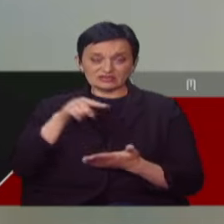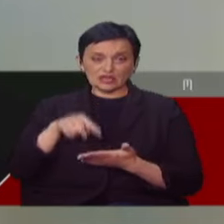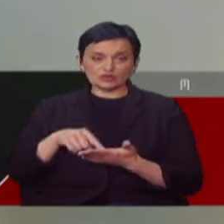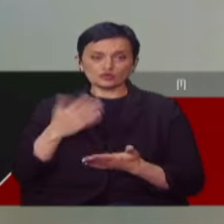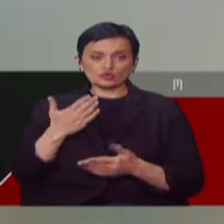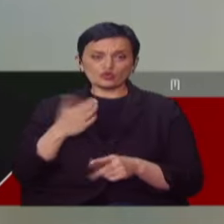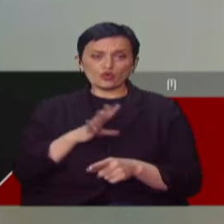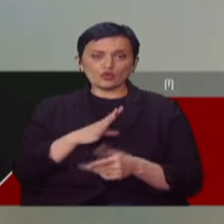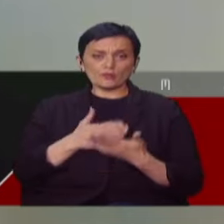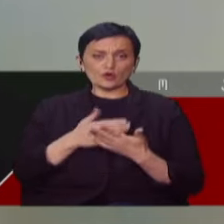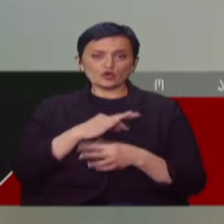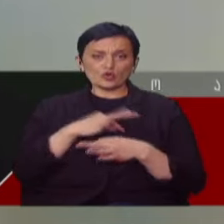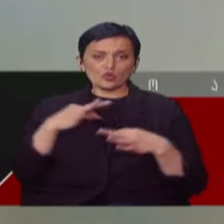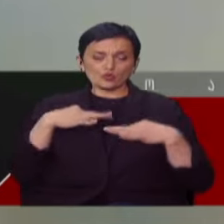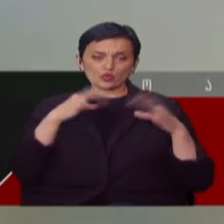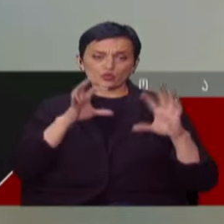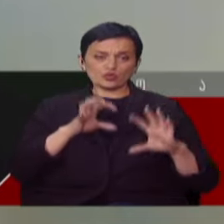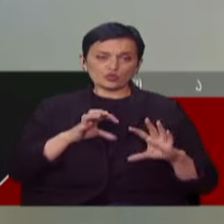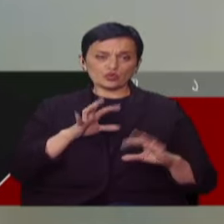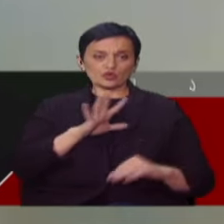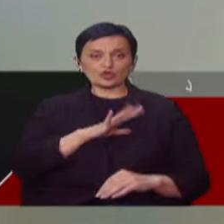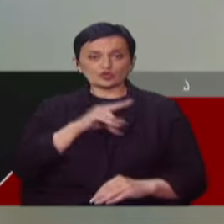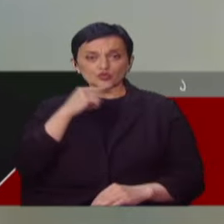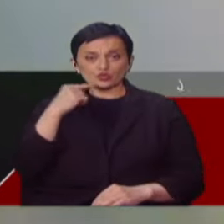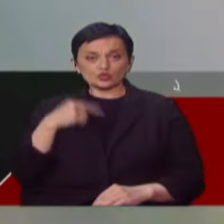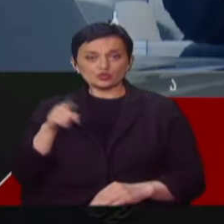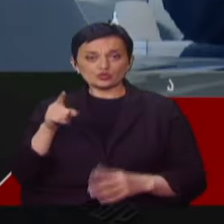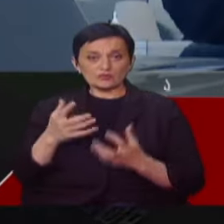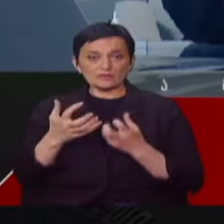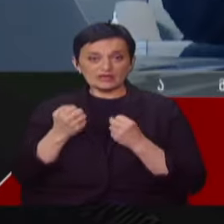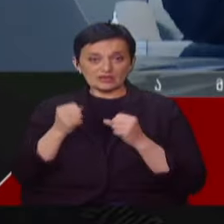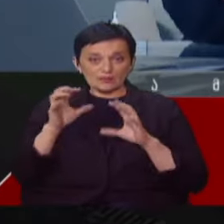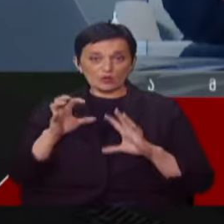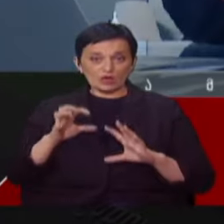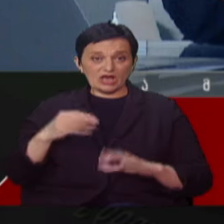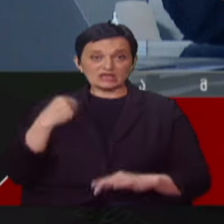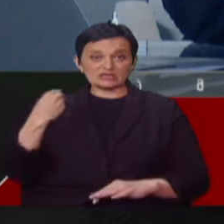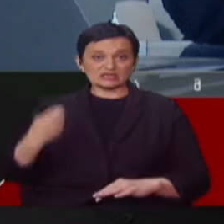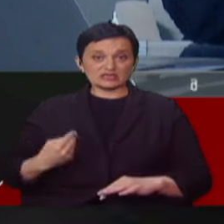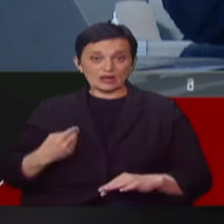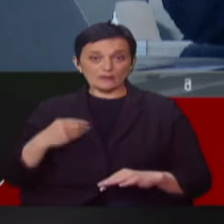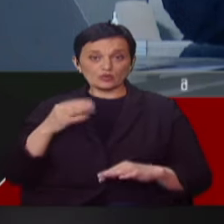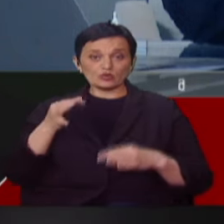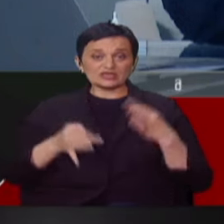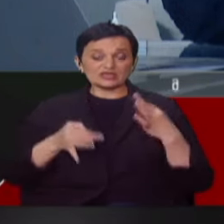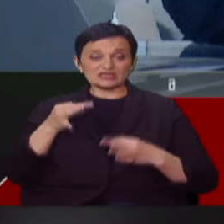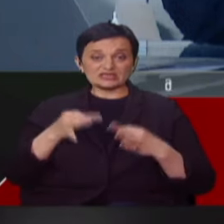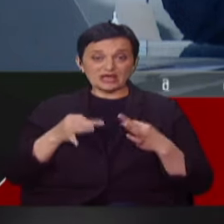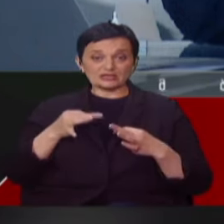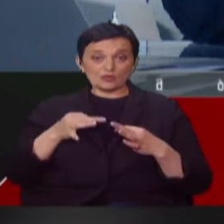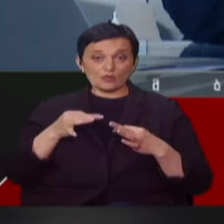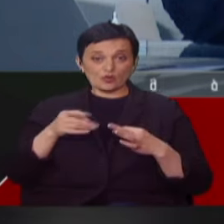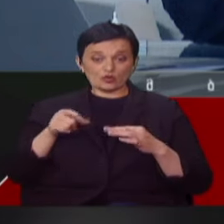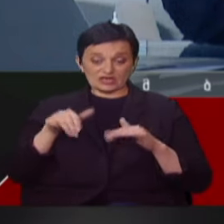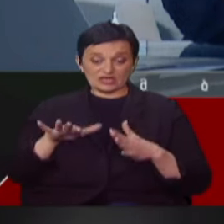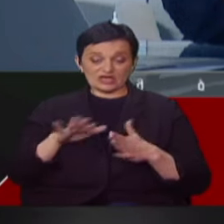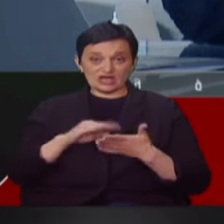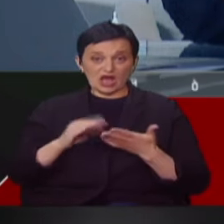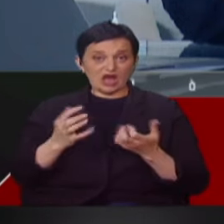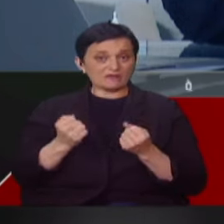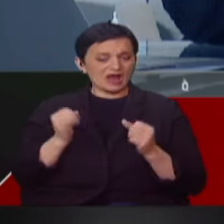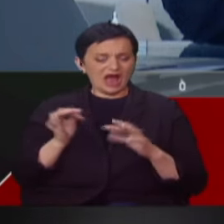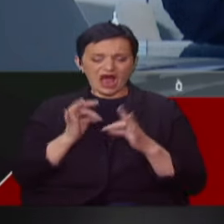რომელიც იყო მაგალითად უნგრულ კანონში, იყო იქ რუსეთში მიღებულ კანონში, რაზეც სტრასბურგის სასამართლოს გადაწყვეტილებები მიღებული, არაფერი არ